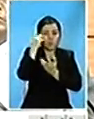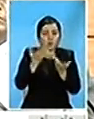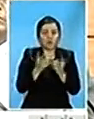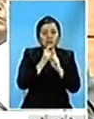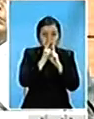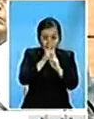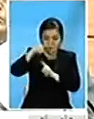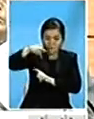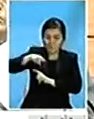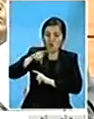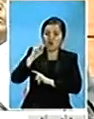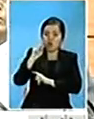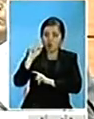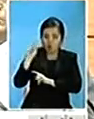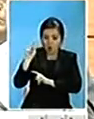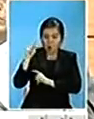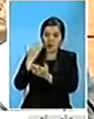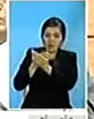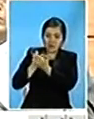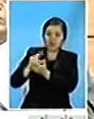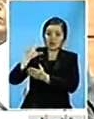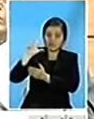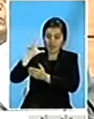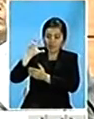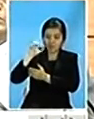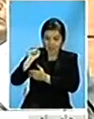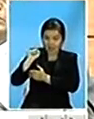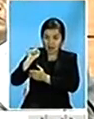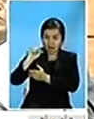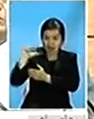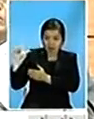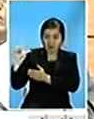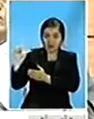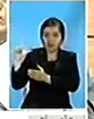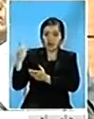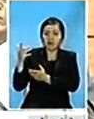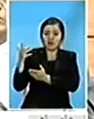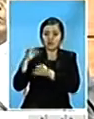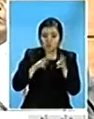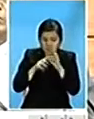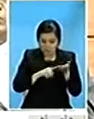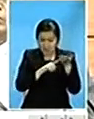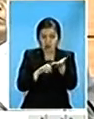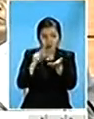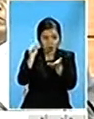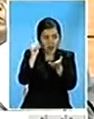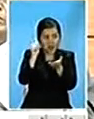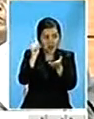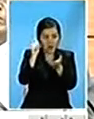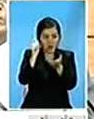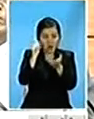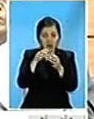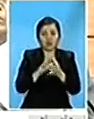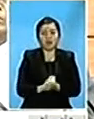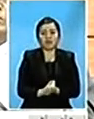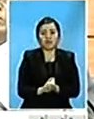พ.ร.ก.กู้เงิน 350,000 ล้านผ่านงบลงทุนในงบประมาณฉบับที่เราพิจารณานี้ได้ครับยังมีช่อง